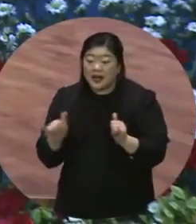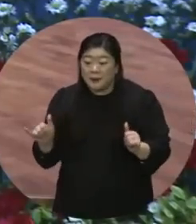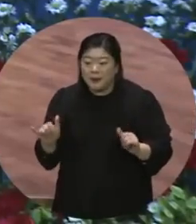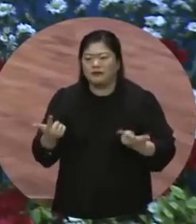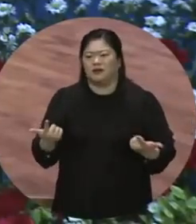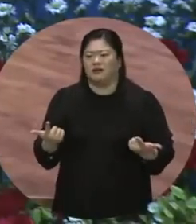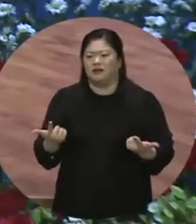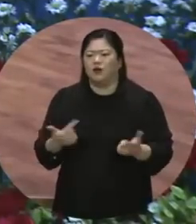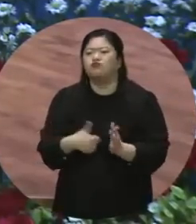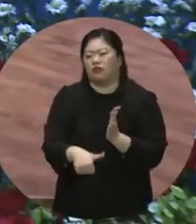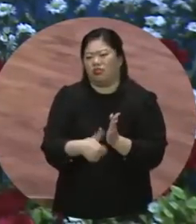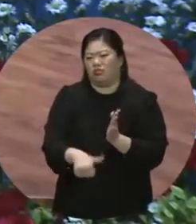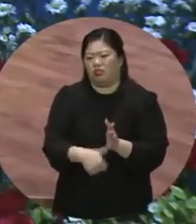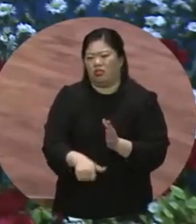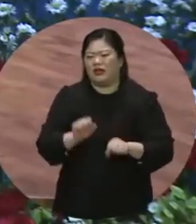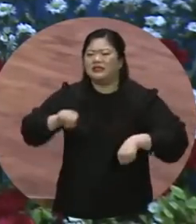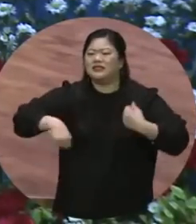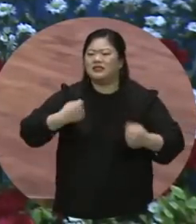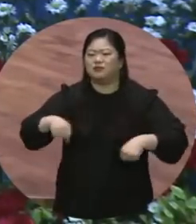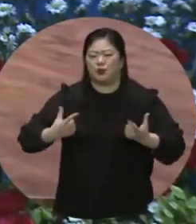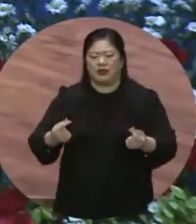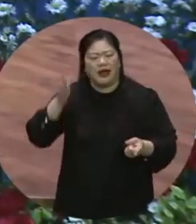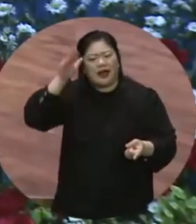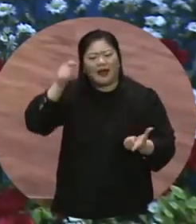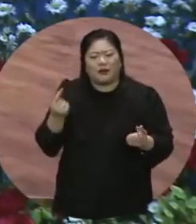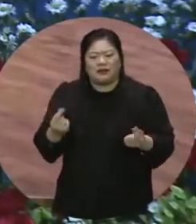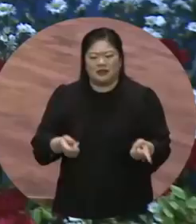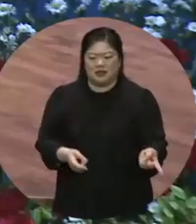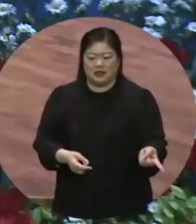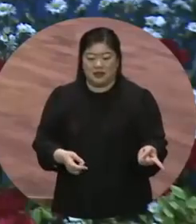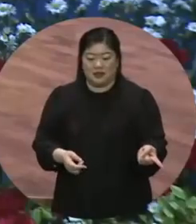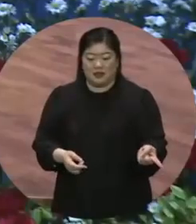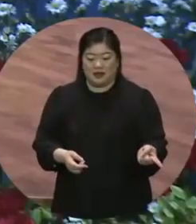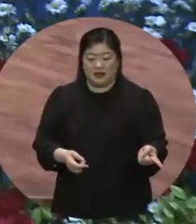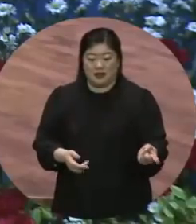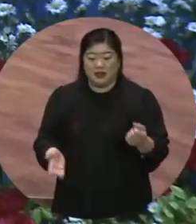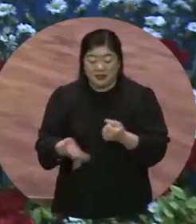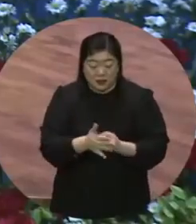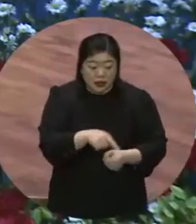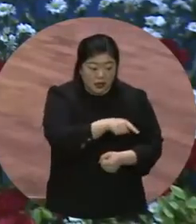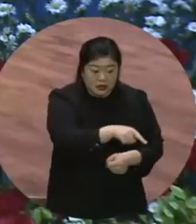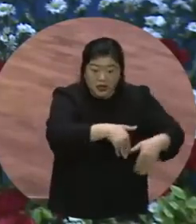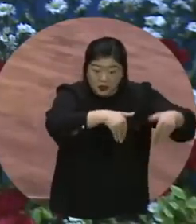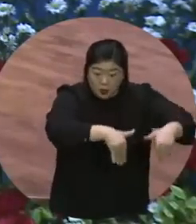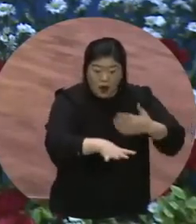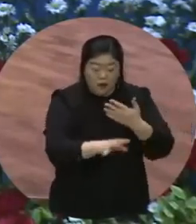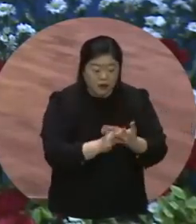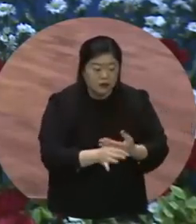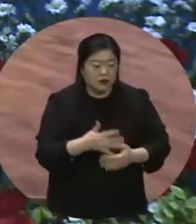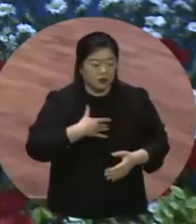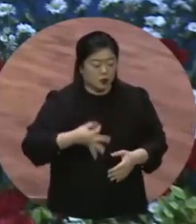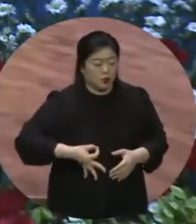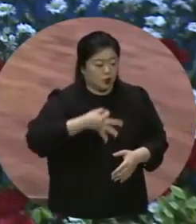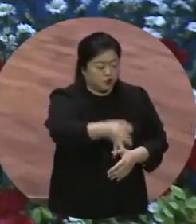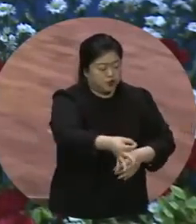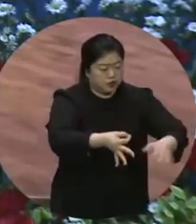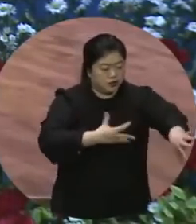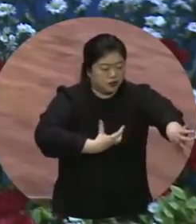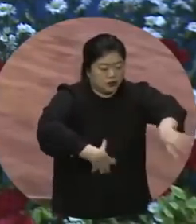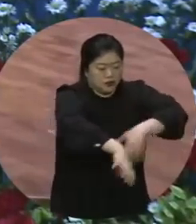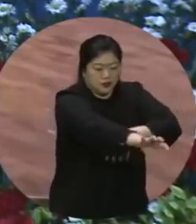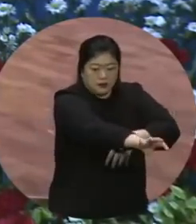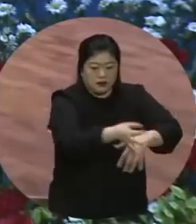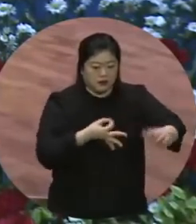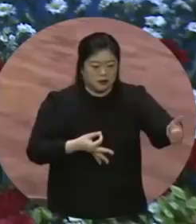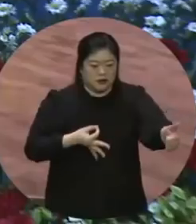중에 하나예요. 짐승과 같아요. 그렇기 때문에, 이 사고 팔고 막 그렇게 했잖아요. 근데